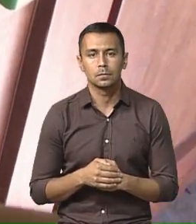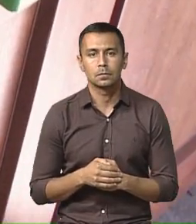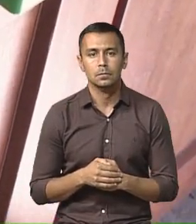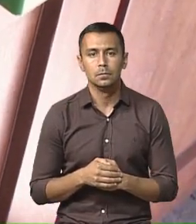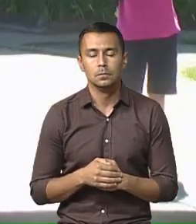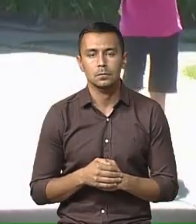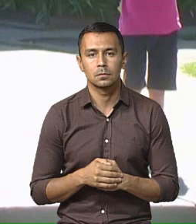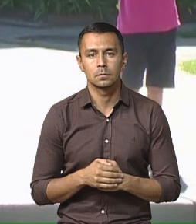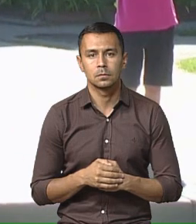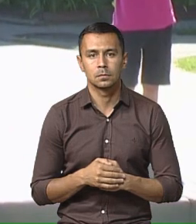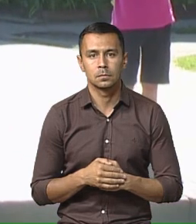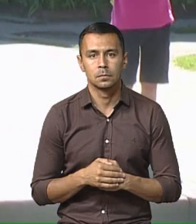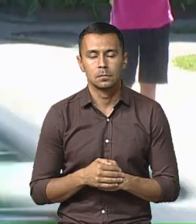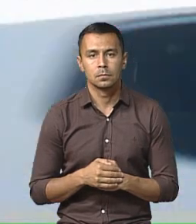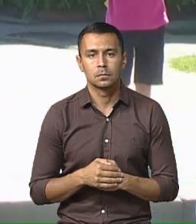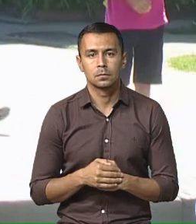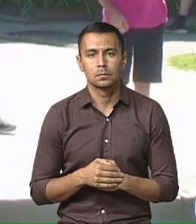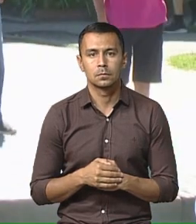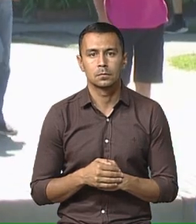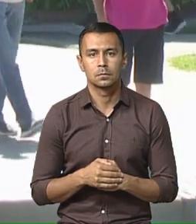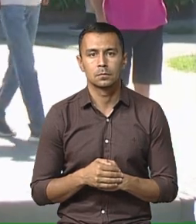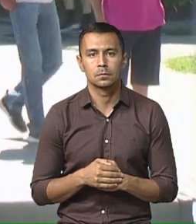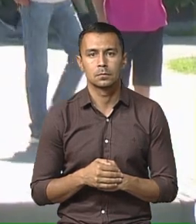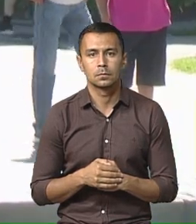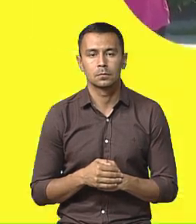Іван Мовчан. Новини на Суспільному. Хмельницький.